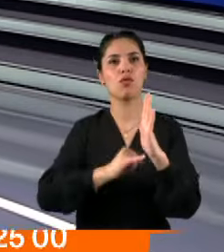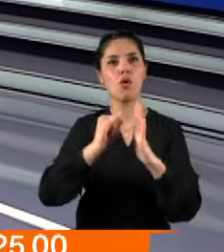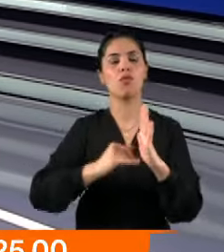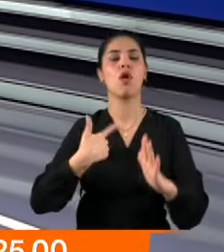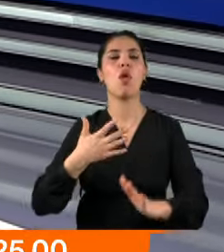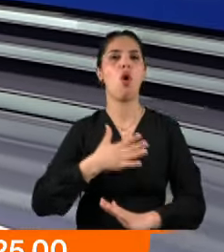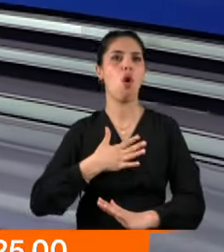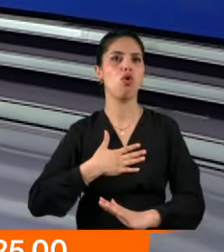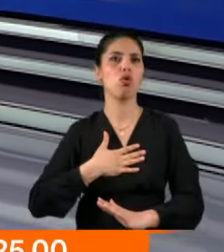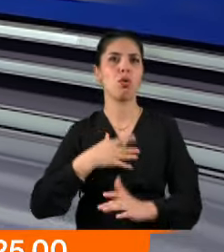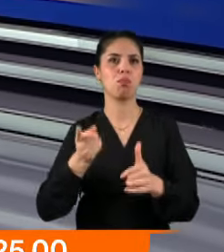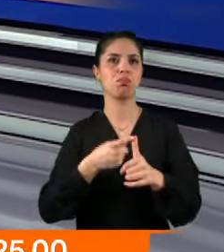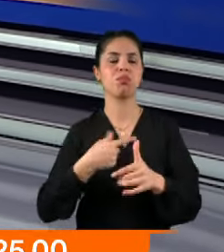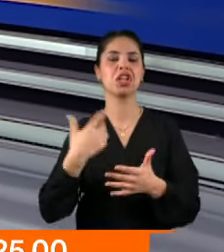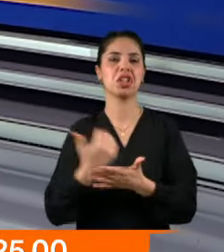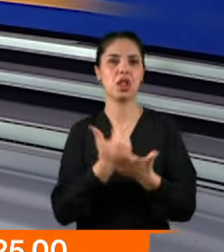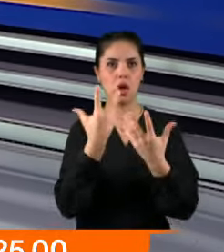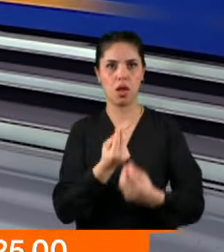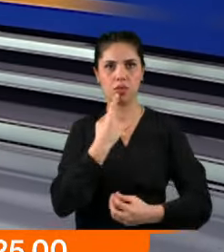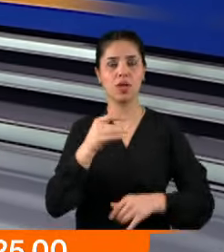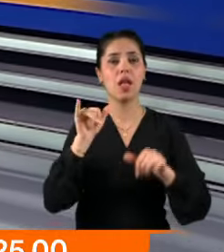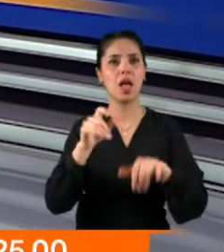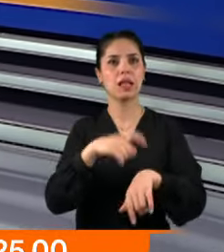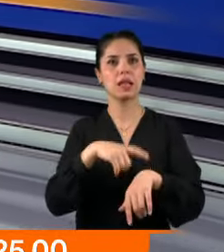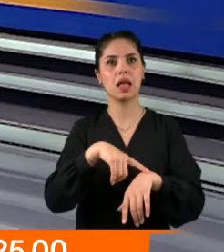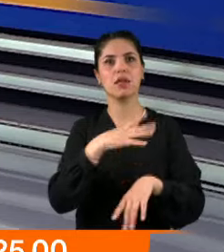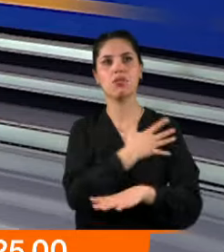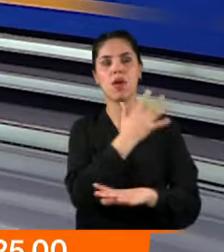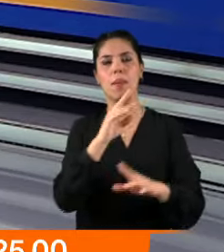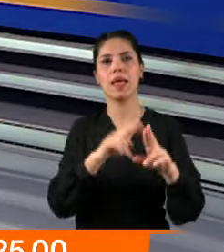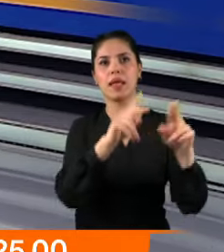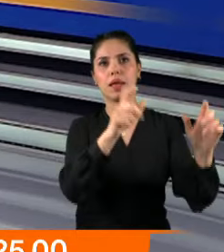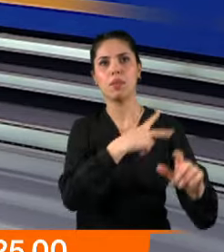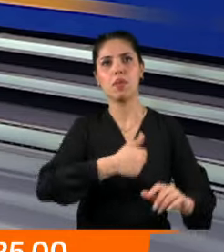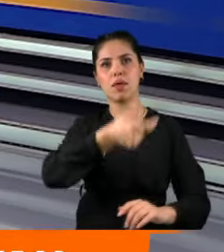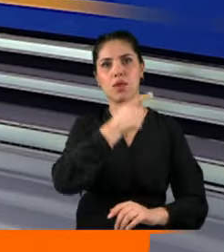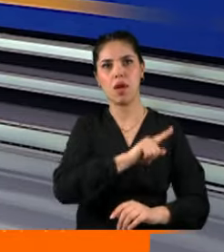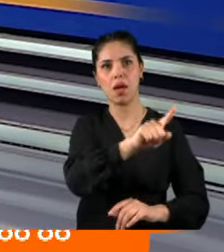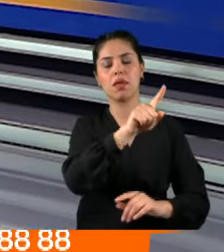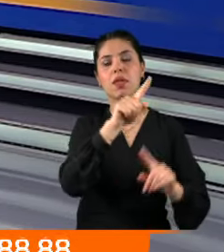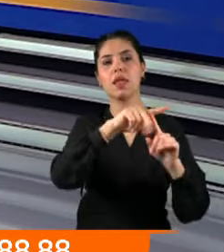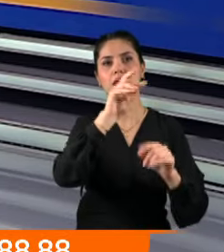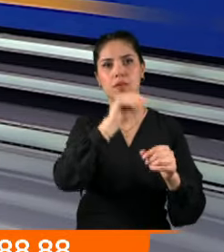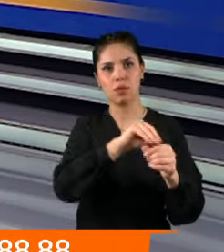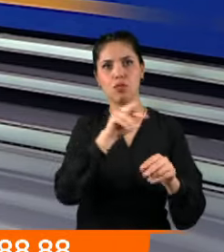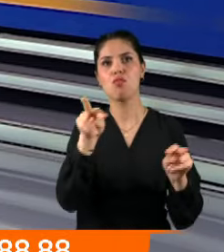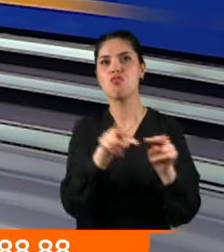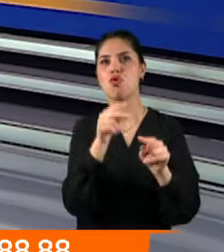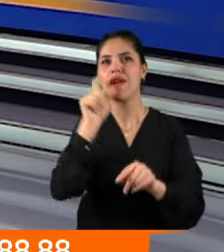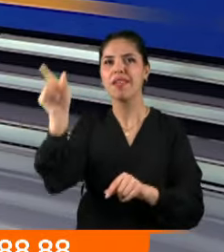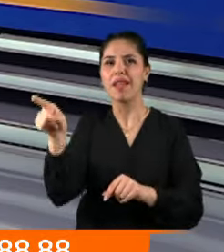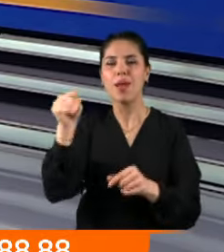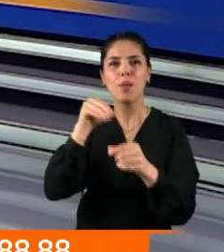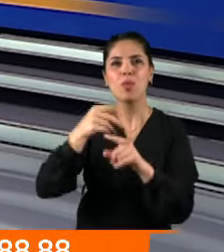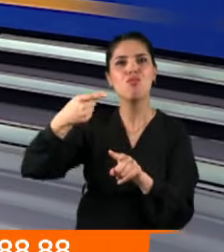Öndeyiz, kazanacağız diyor. Aynı saatlerde CHP'nin Keçiören Belediye Başkanı adayı da ekrandaydı ve Murat Kurum için övgü dolu sözler sarf